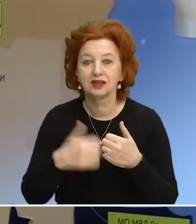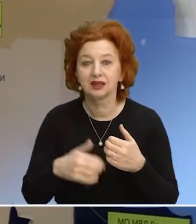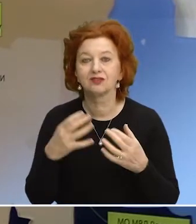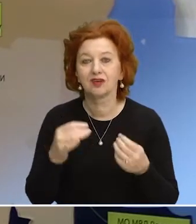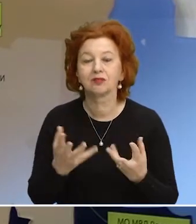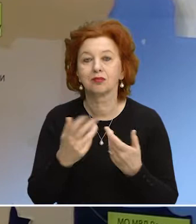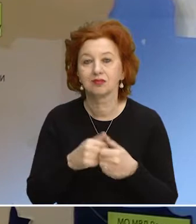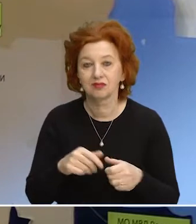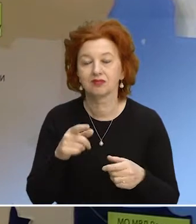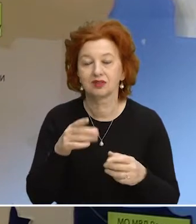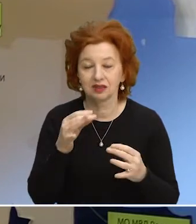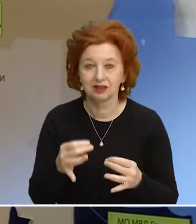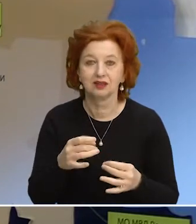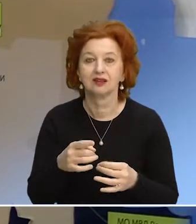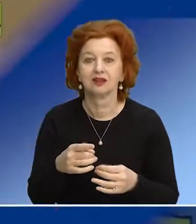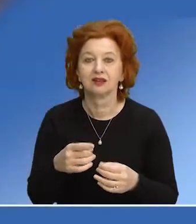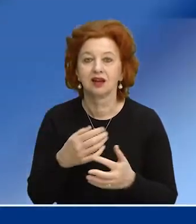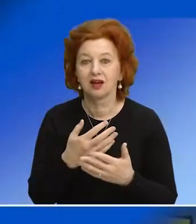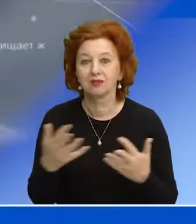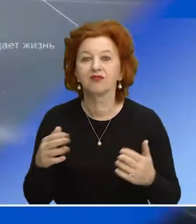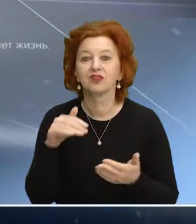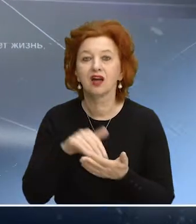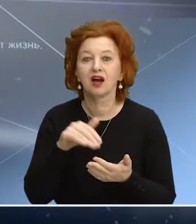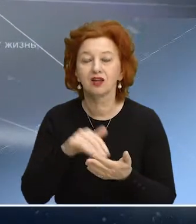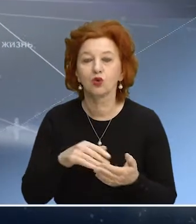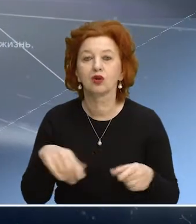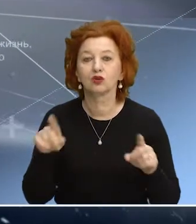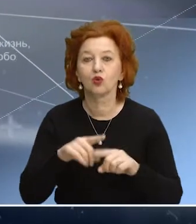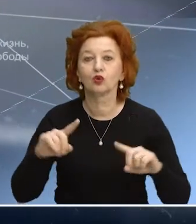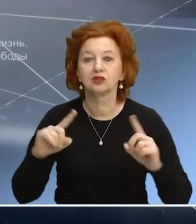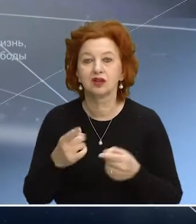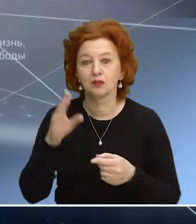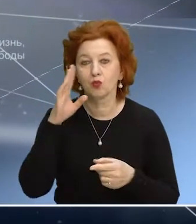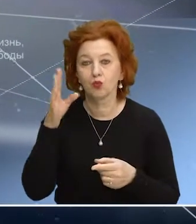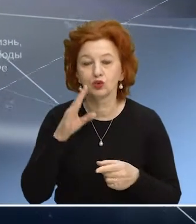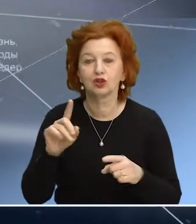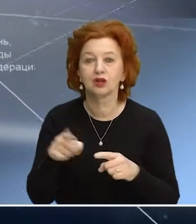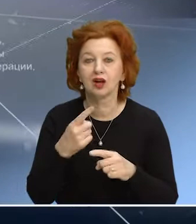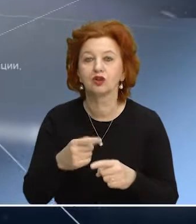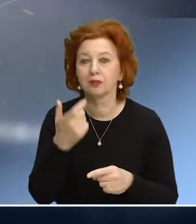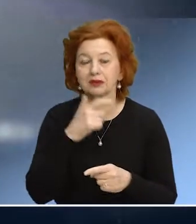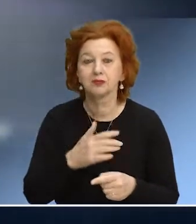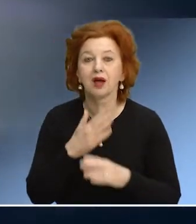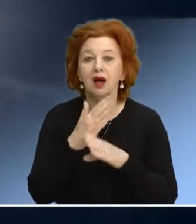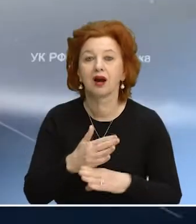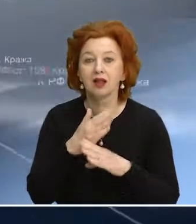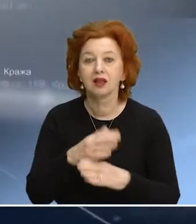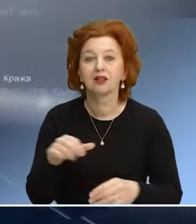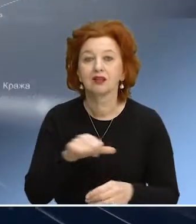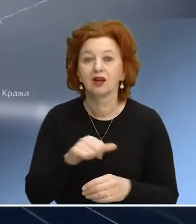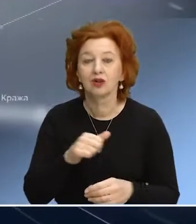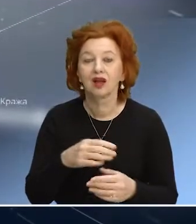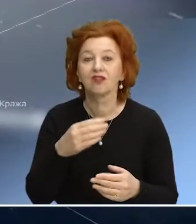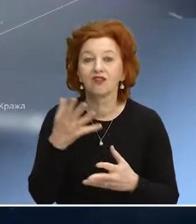наркотические средства или психотропные вещества. В Таганроге стражи порядка задержали мужчину, который при себе хранил наркотики